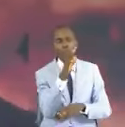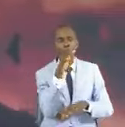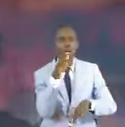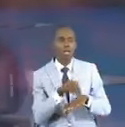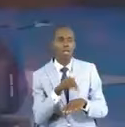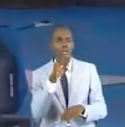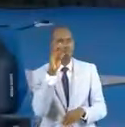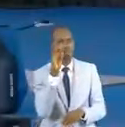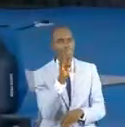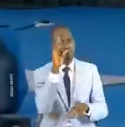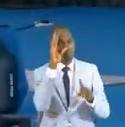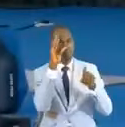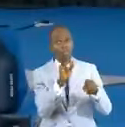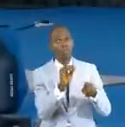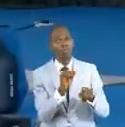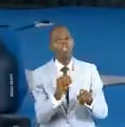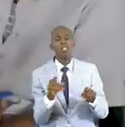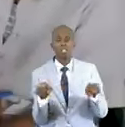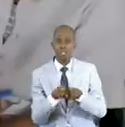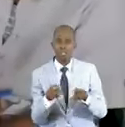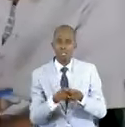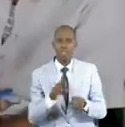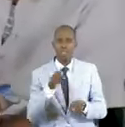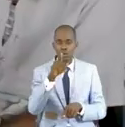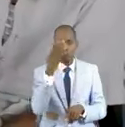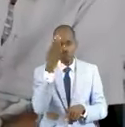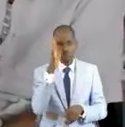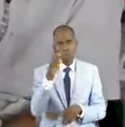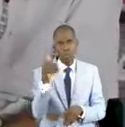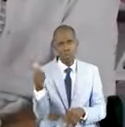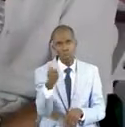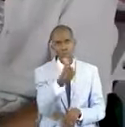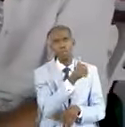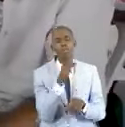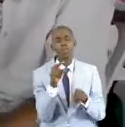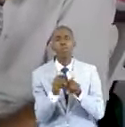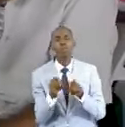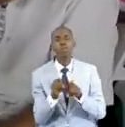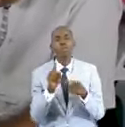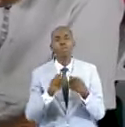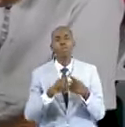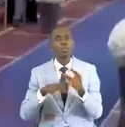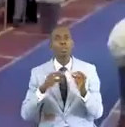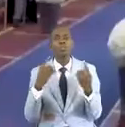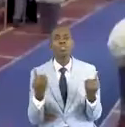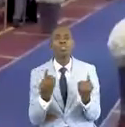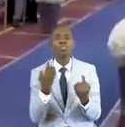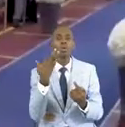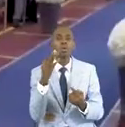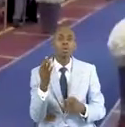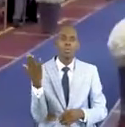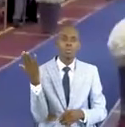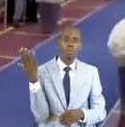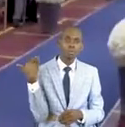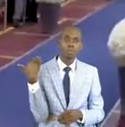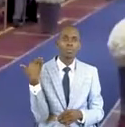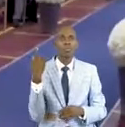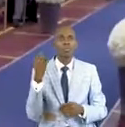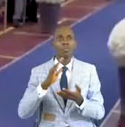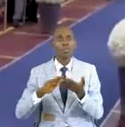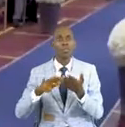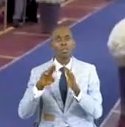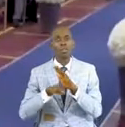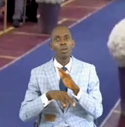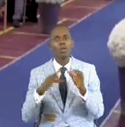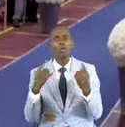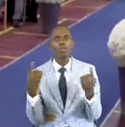nwụwo. Ya mere gụọnụ onwe unu dịka ndị nwụrụ anwụ, otu a ịbụ ndị nwụrụ anwụ n'ezie nye mmehie, ma